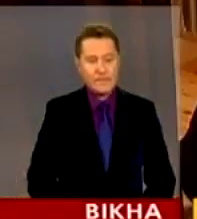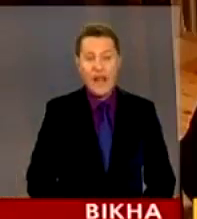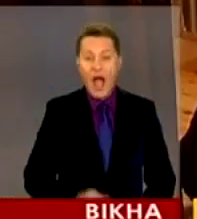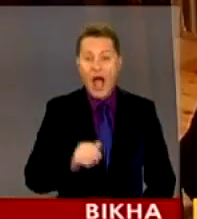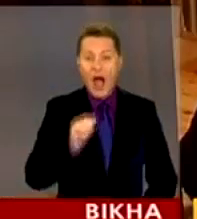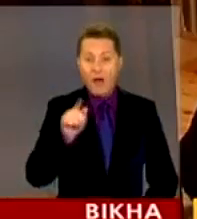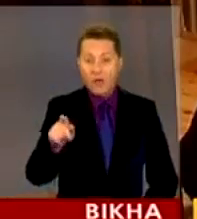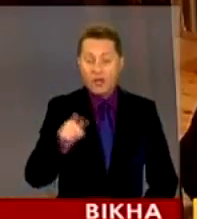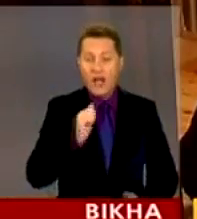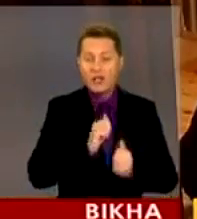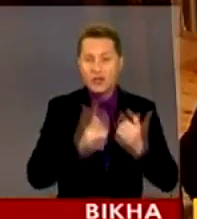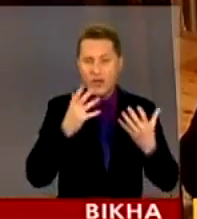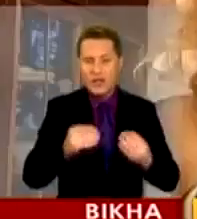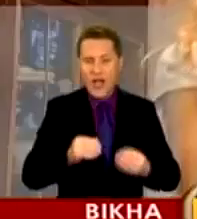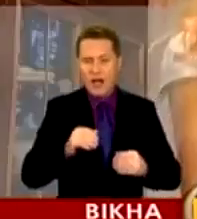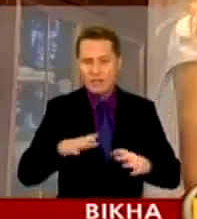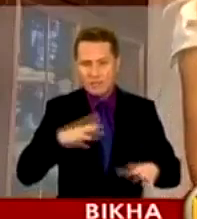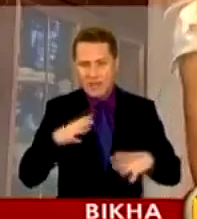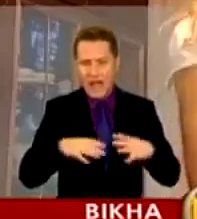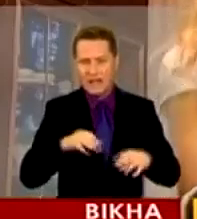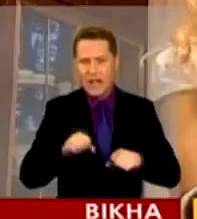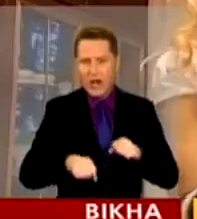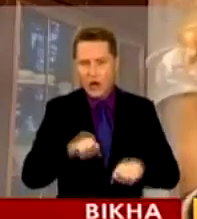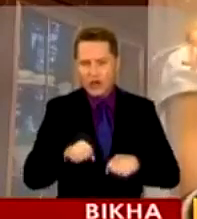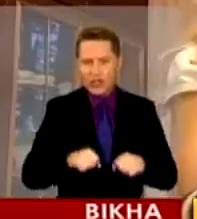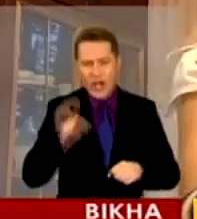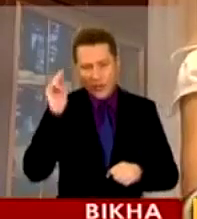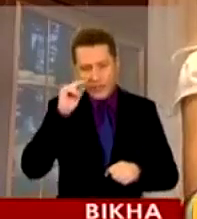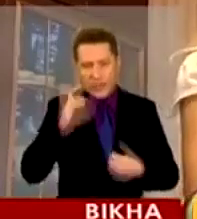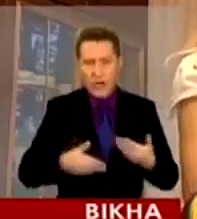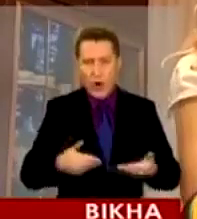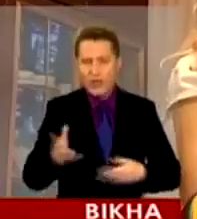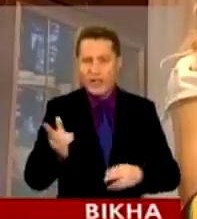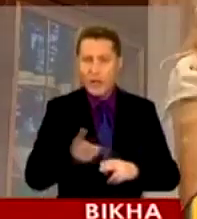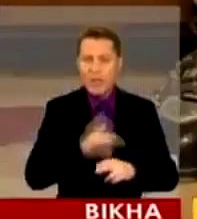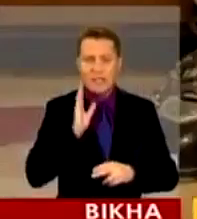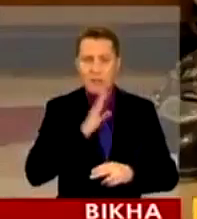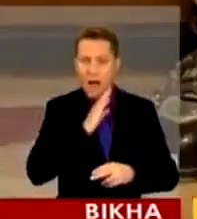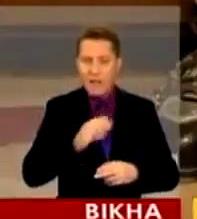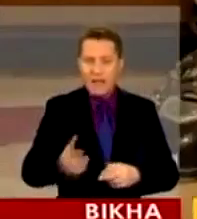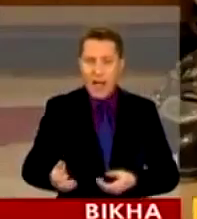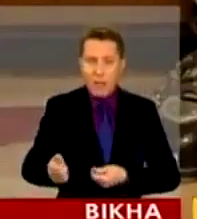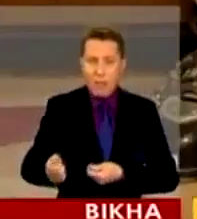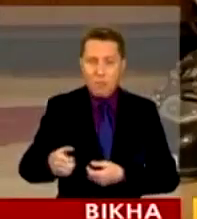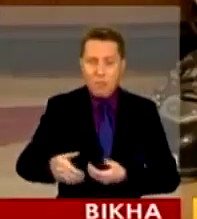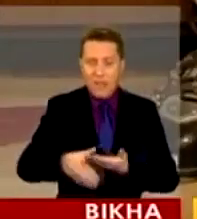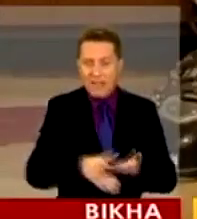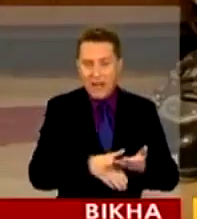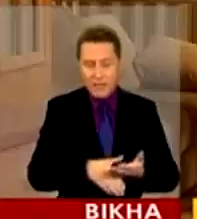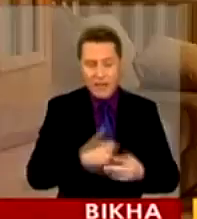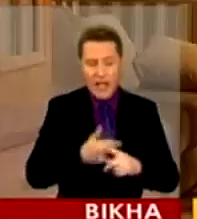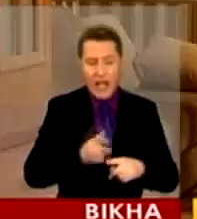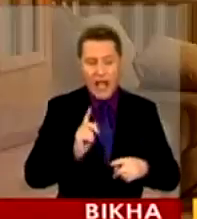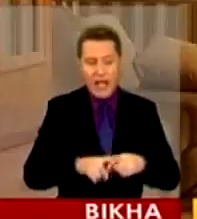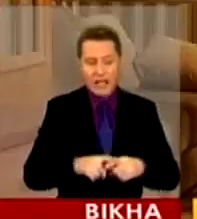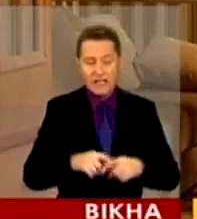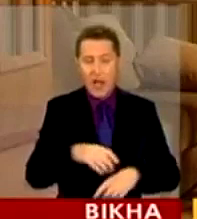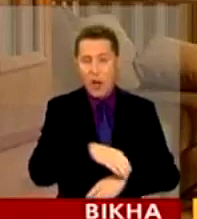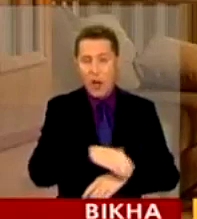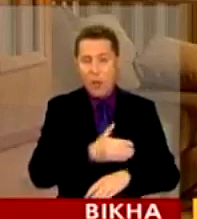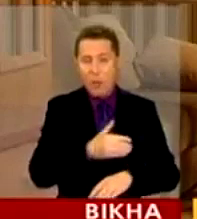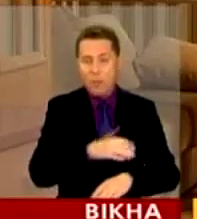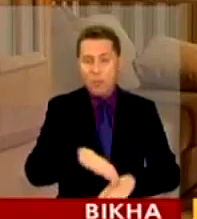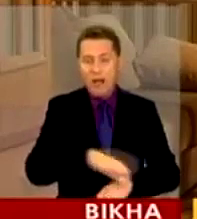Вона щодня розробляє м'язи на тренажері і попри біль вчиться ходити без маминої підтримки. А от ці гранолижні ботинки, ну, це якесь наше